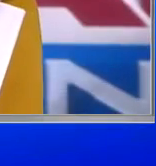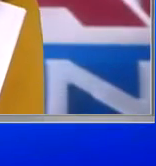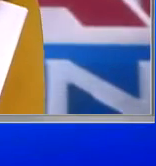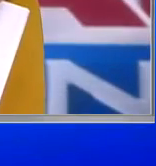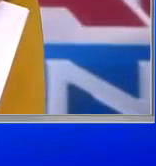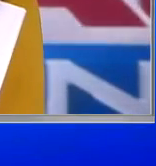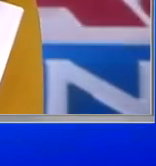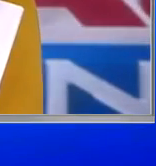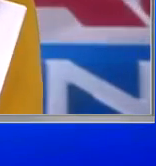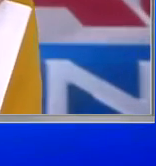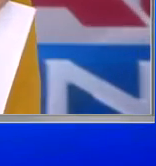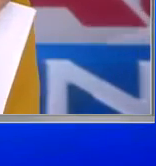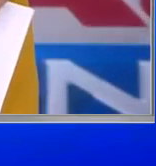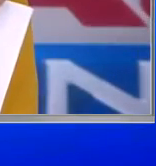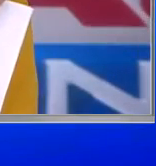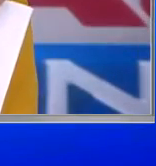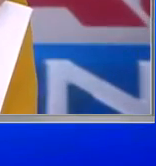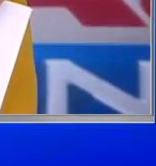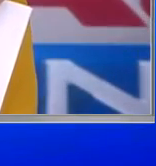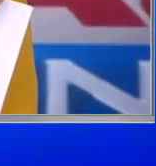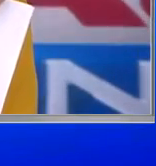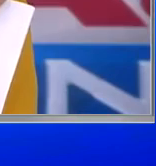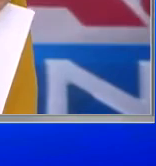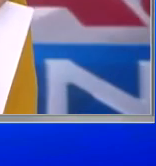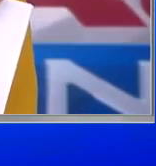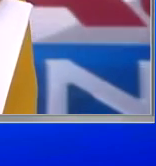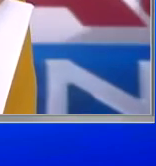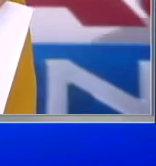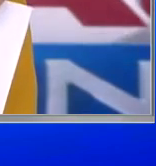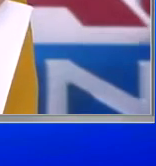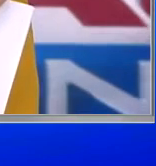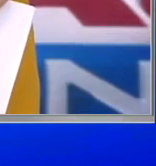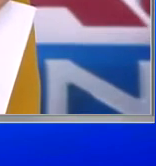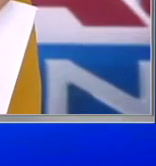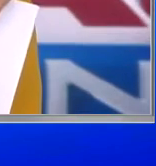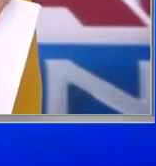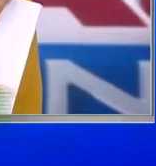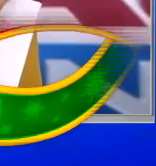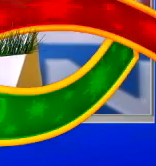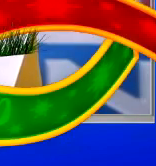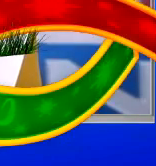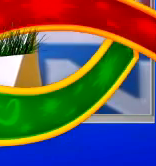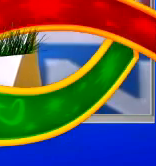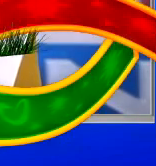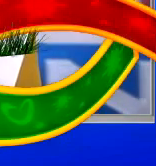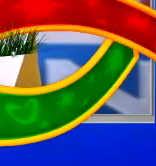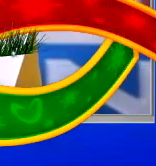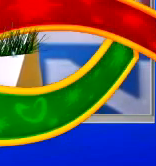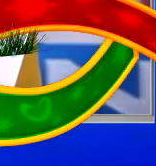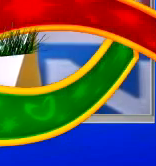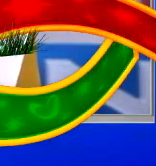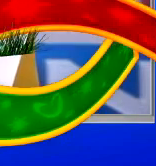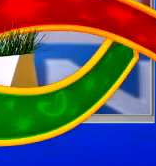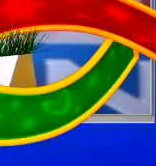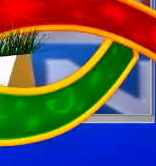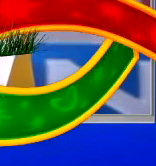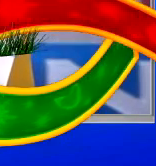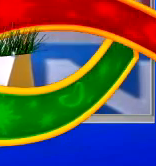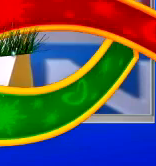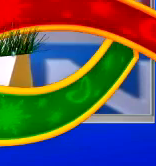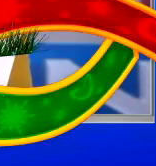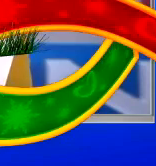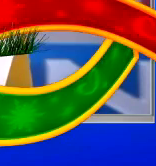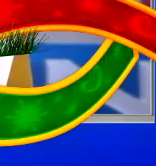At yan po ang mga balita ang ating tinutukan ngayong Sabado. Mga Kapuso, 83 days na lang, Pasko